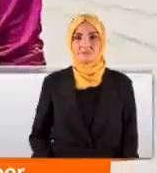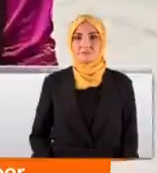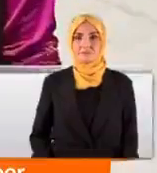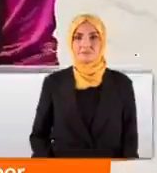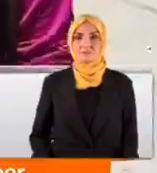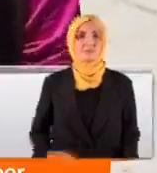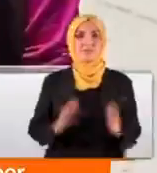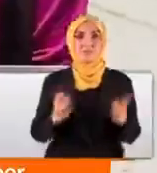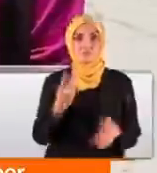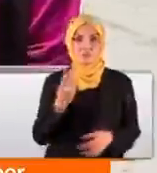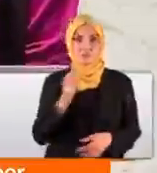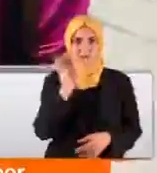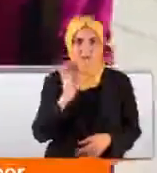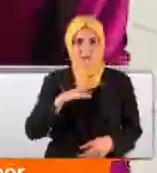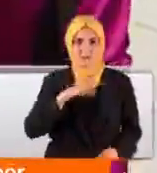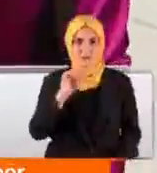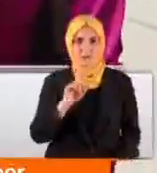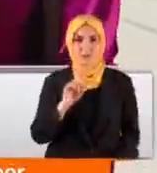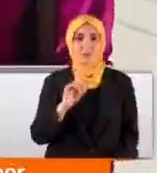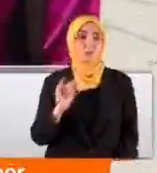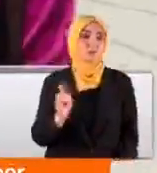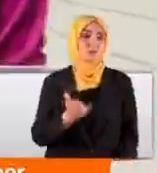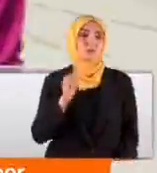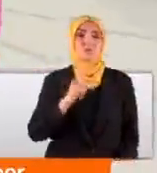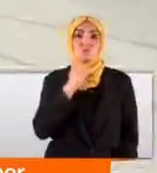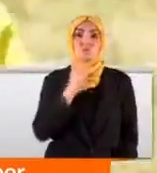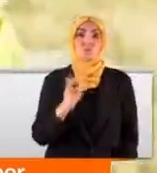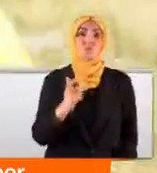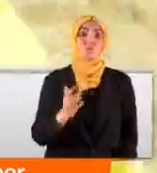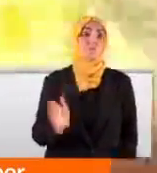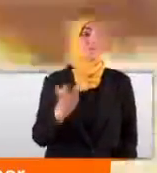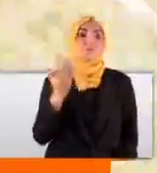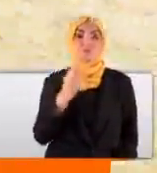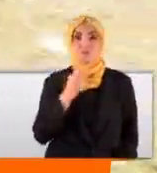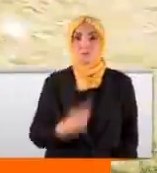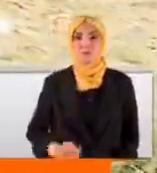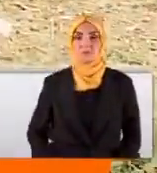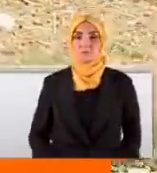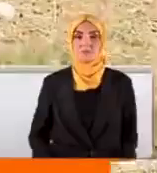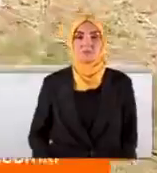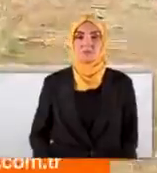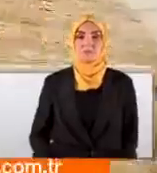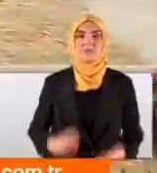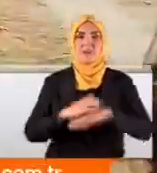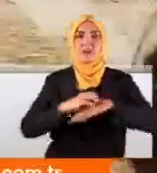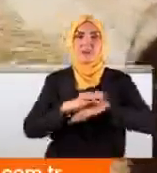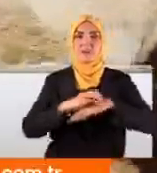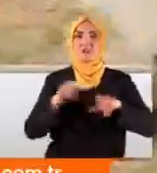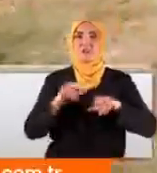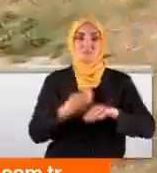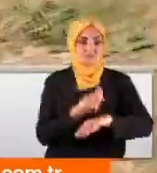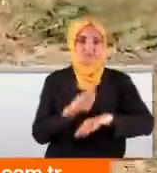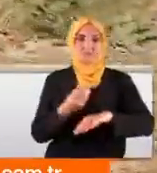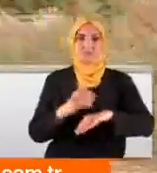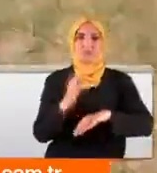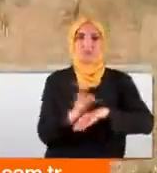Nasıl, çok mu sinek var? Aşırı sinek var. Gerçekten bu sene çekilecek gibi değil. Benim ellerimde şöyle alerjiler çıktı böyle. Evet, benek